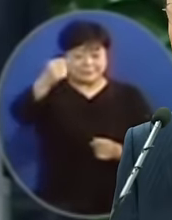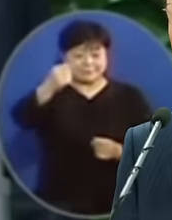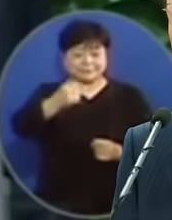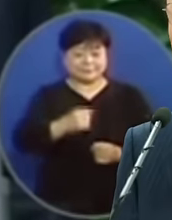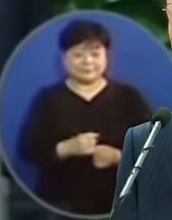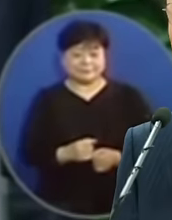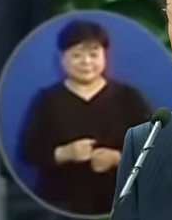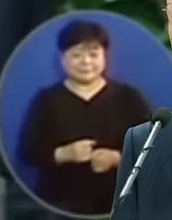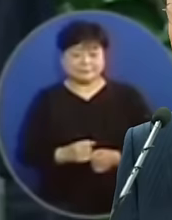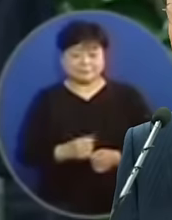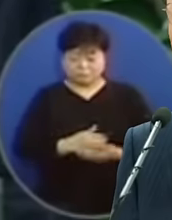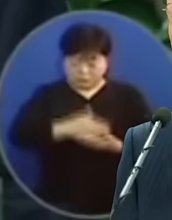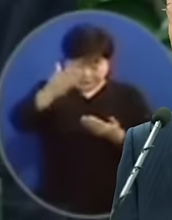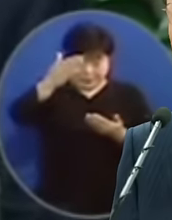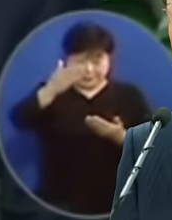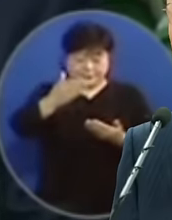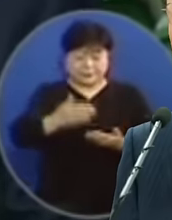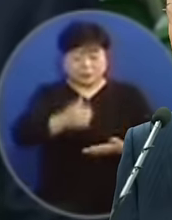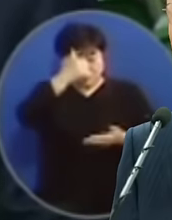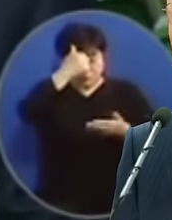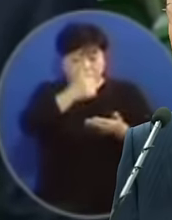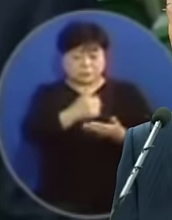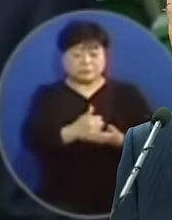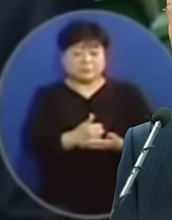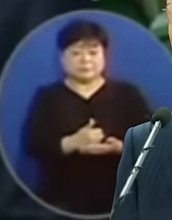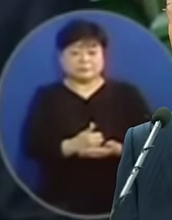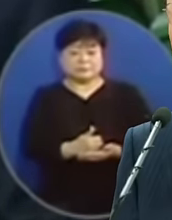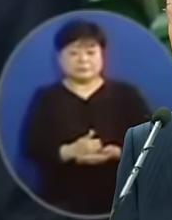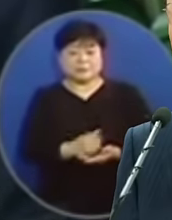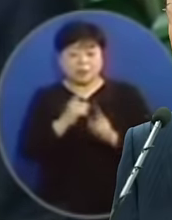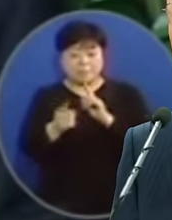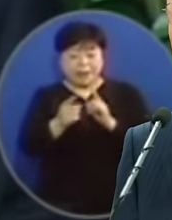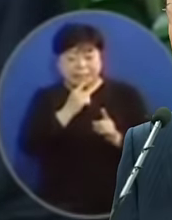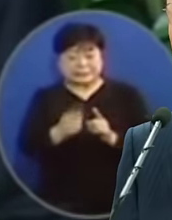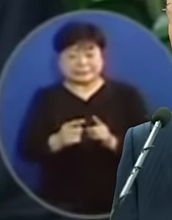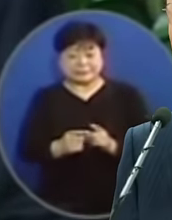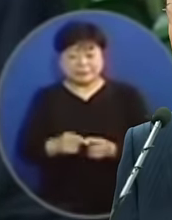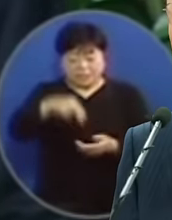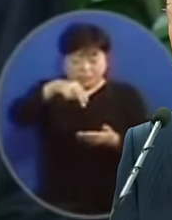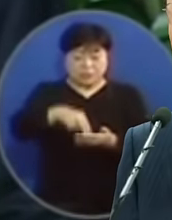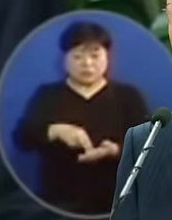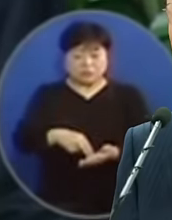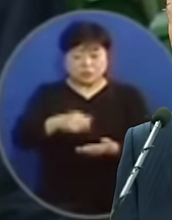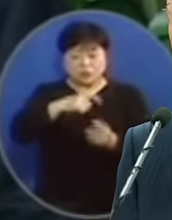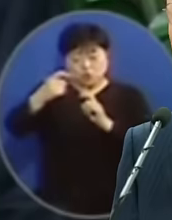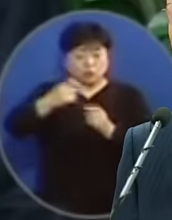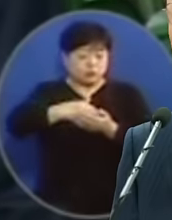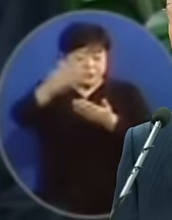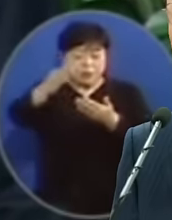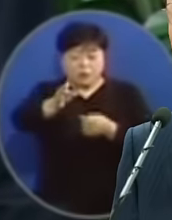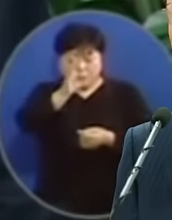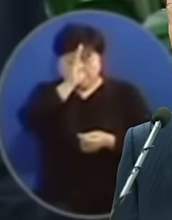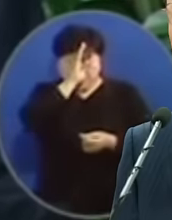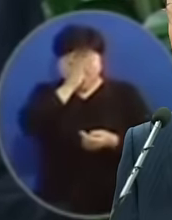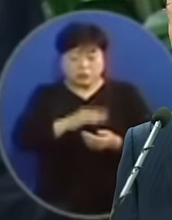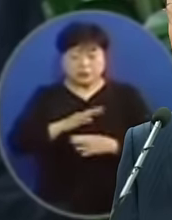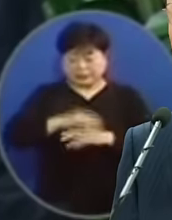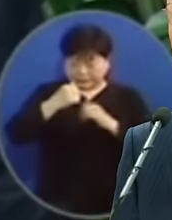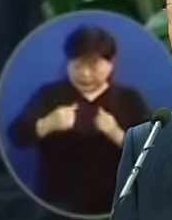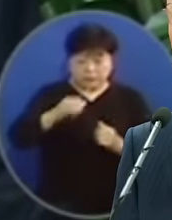어긋난 것은 저항해야 되는 것입니다. 죄의 유혹이 오면 말씀으로 써서 죄의 유혹을 대적해야 되고 병이 오면 병을 대적해야